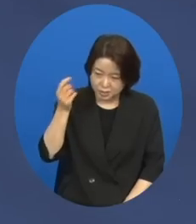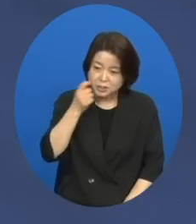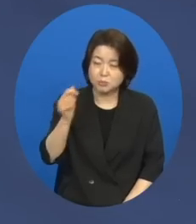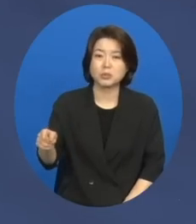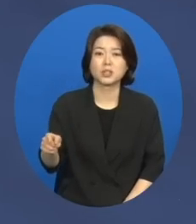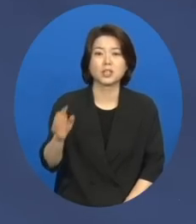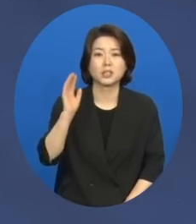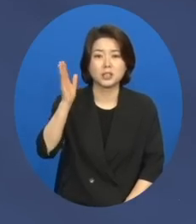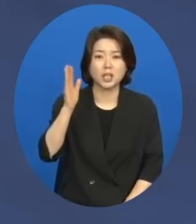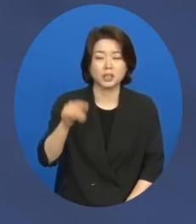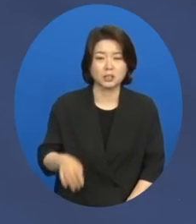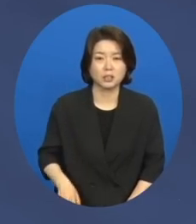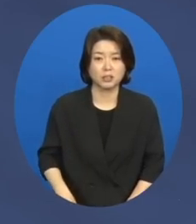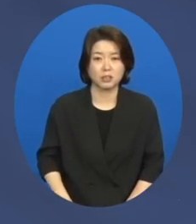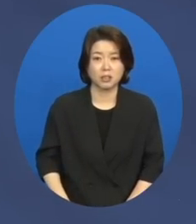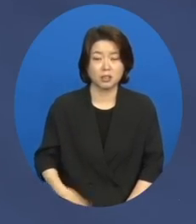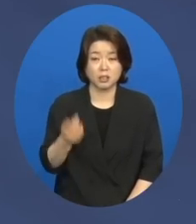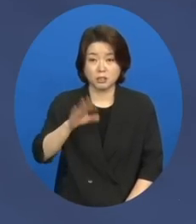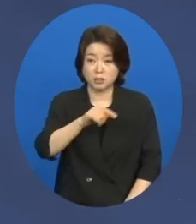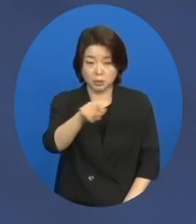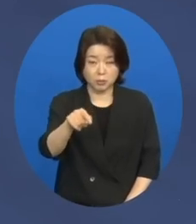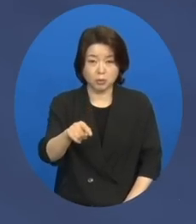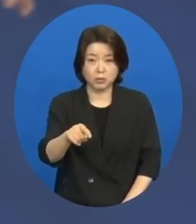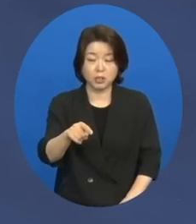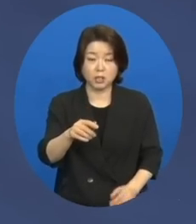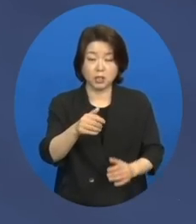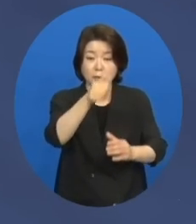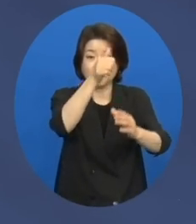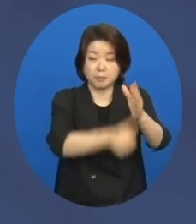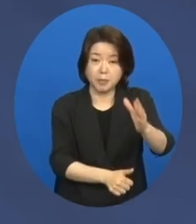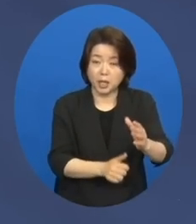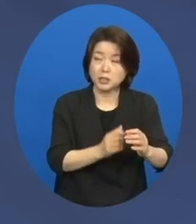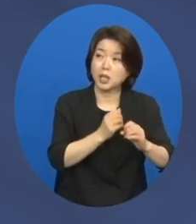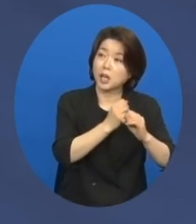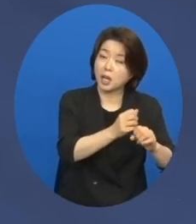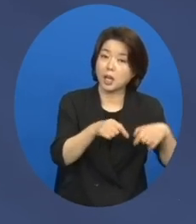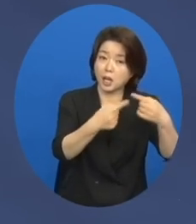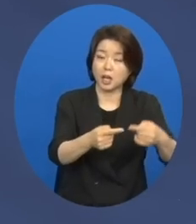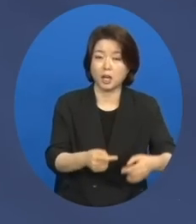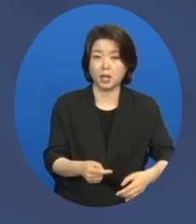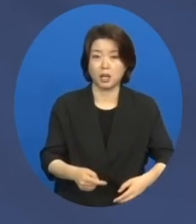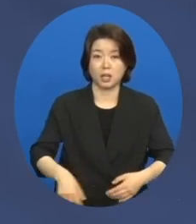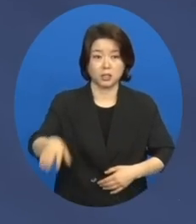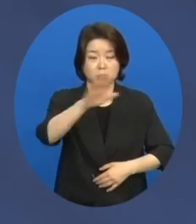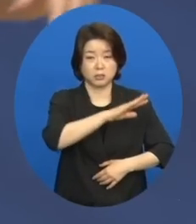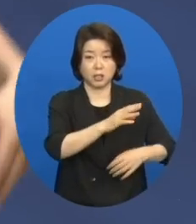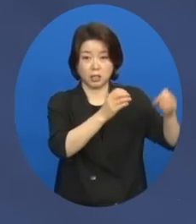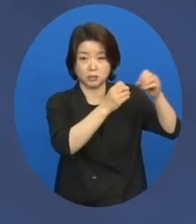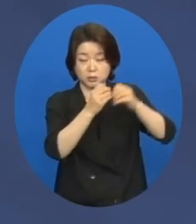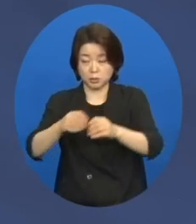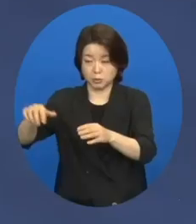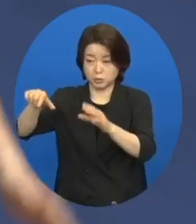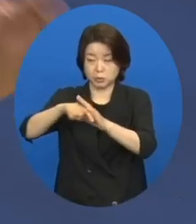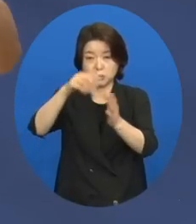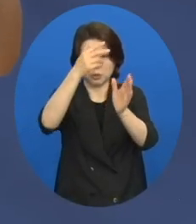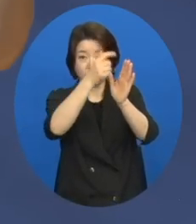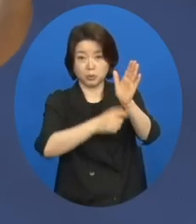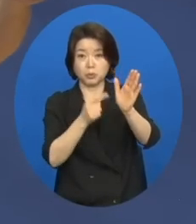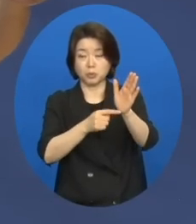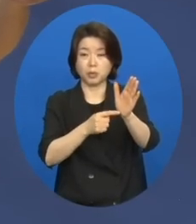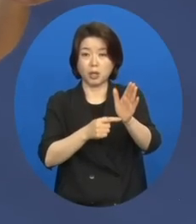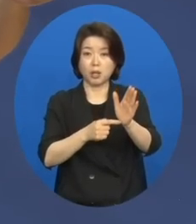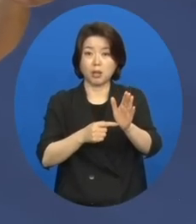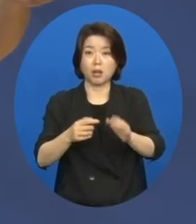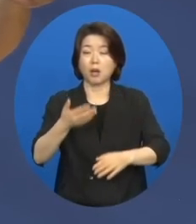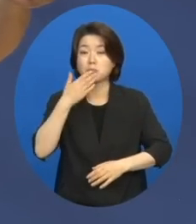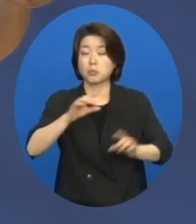얘기를 희한하게도 거기에 빠져가지고 가는 사람들이 전부 다 정통교단에 있는 교인들을 먹고 살아요.